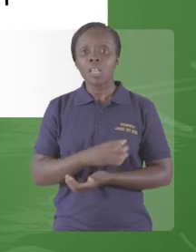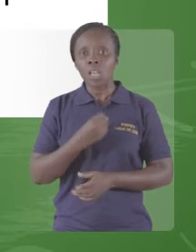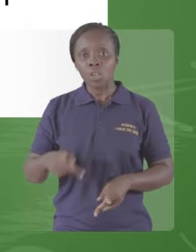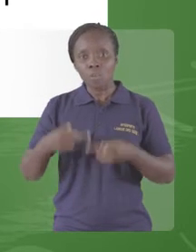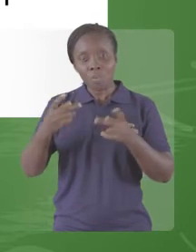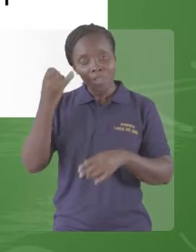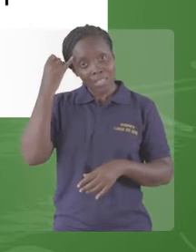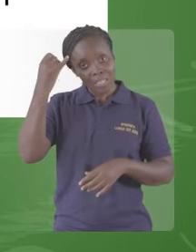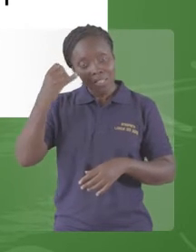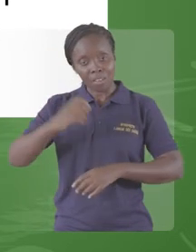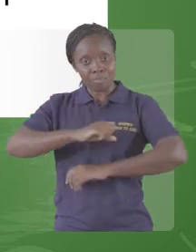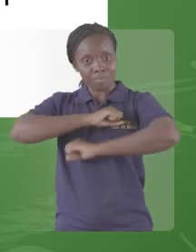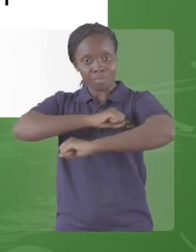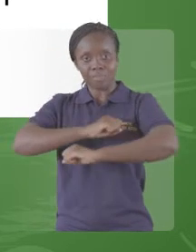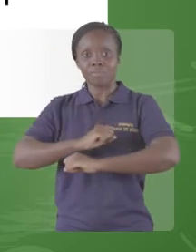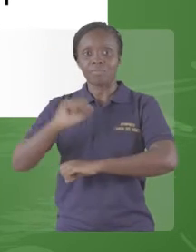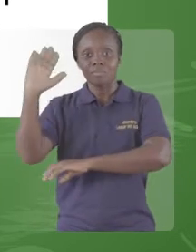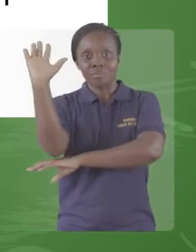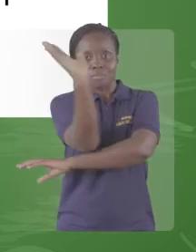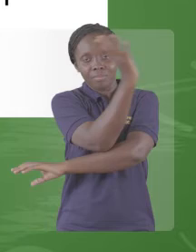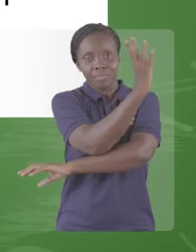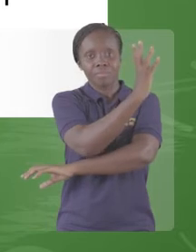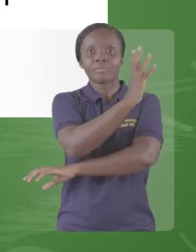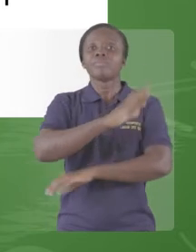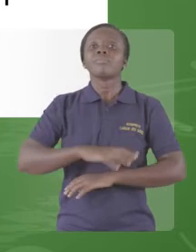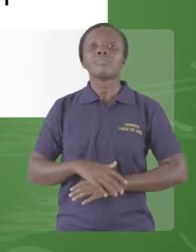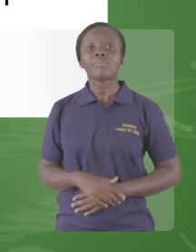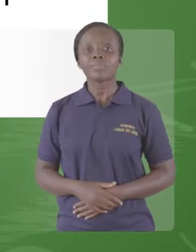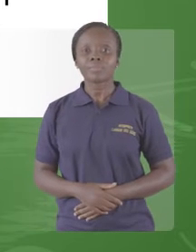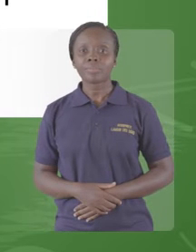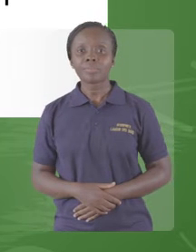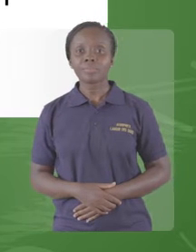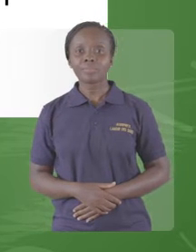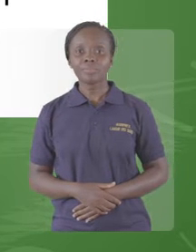proposer des actions pour la protection de la forêt.